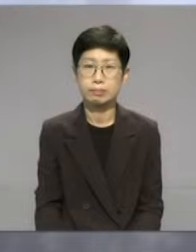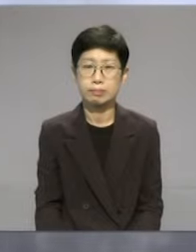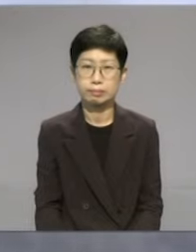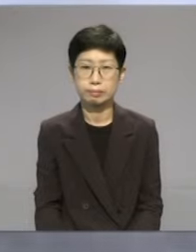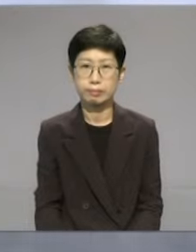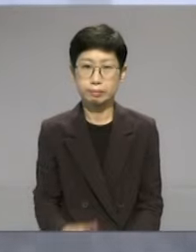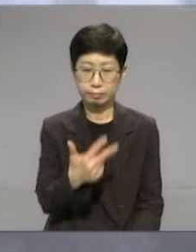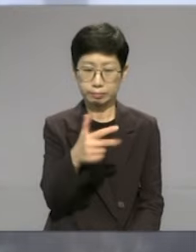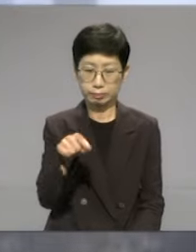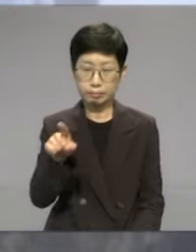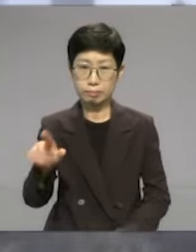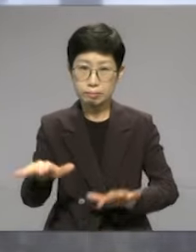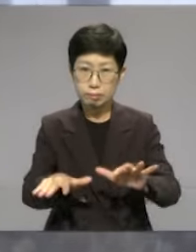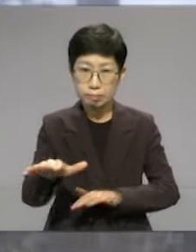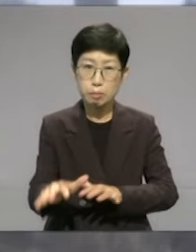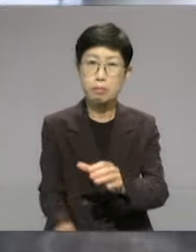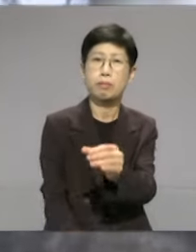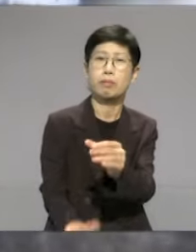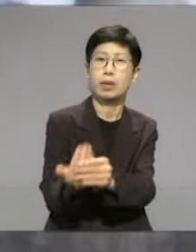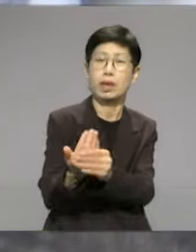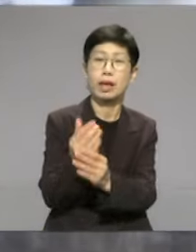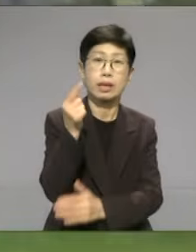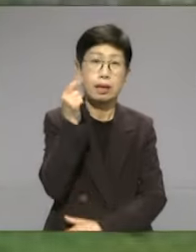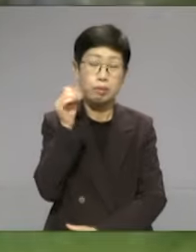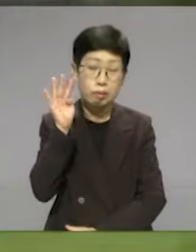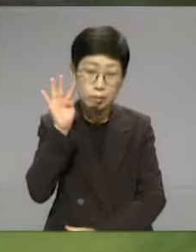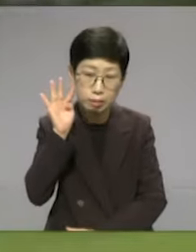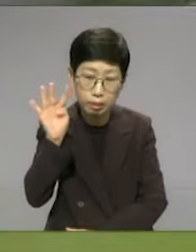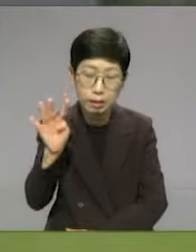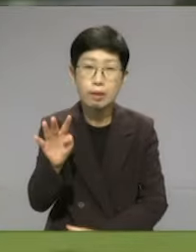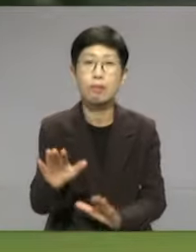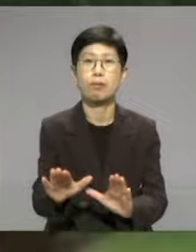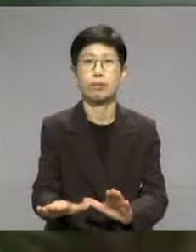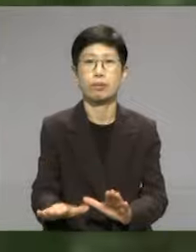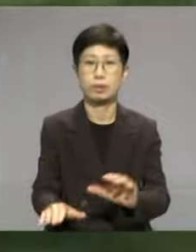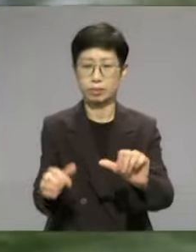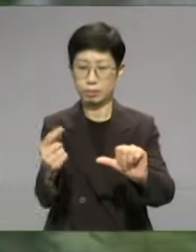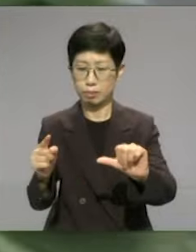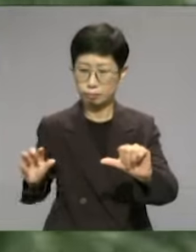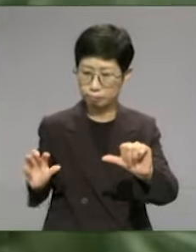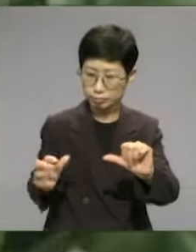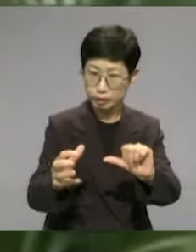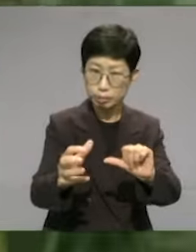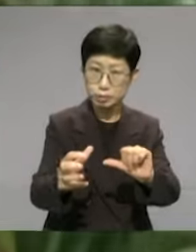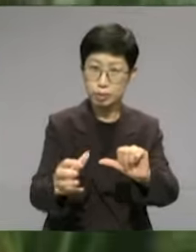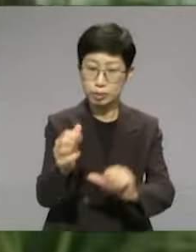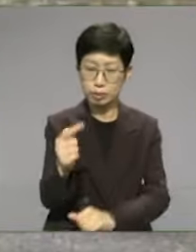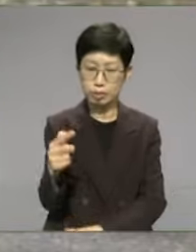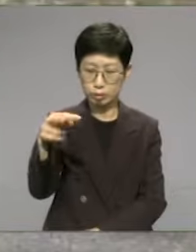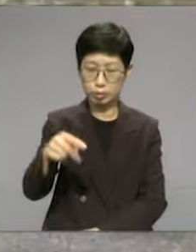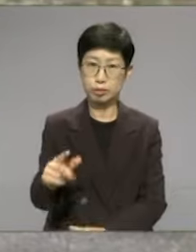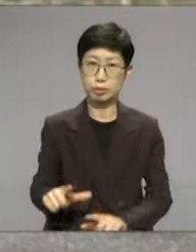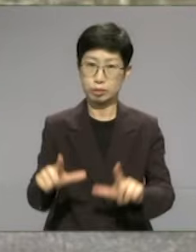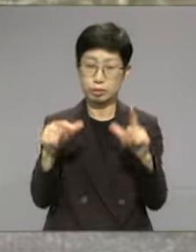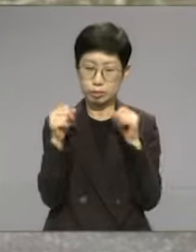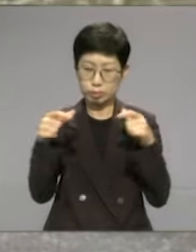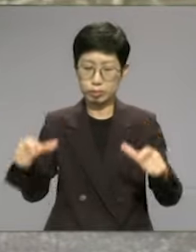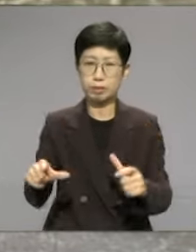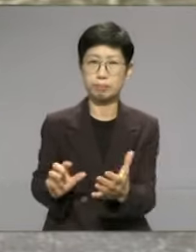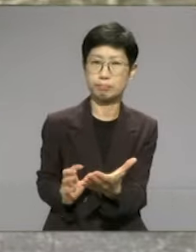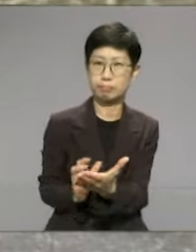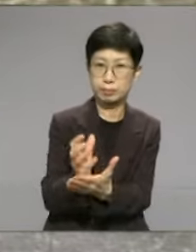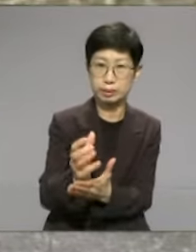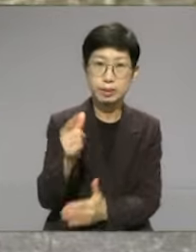규모 7.1 지진이 규슈 남부를 강타한지 나흘만인 오늘 제 5호 태풍 마리아가 혼슈 동북부를 관통하면서